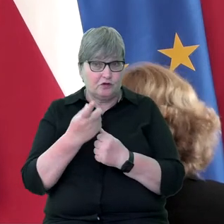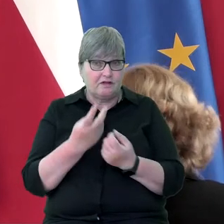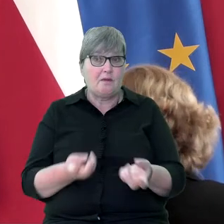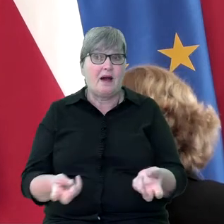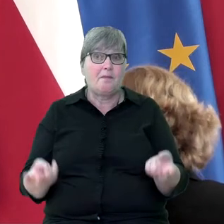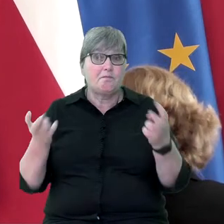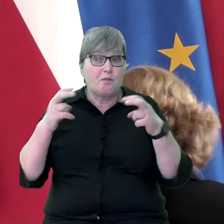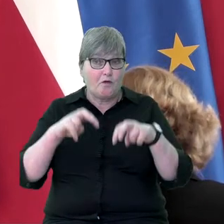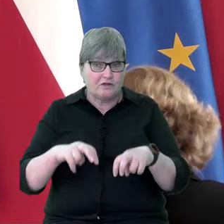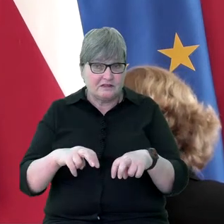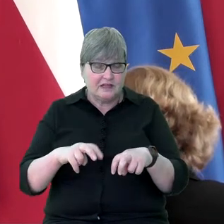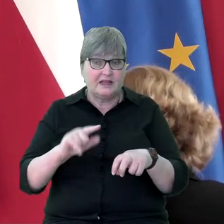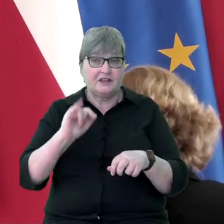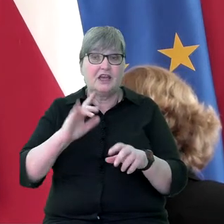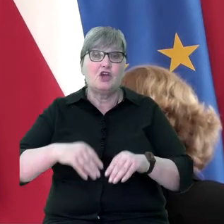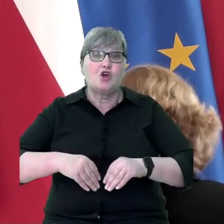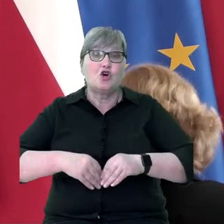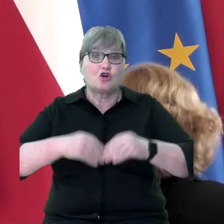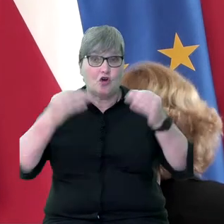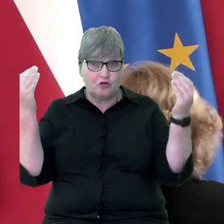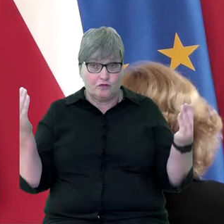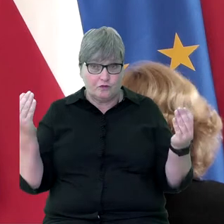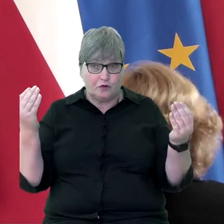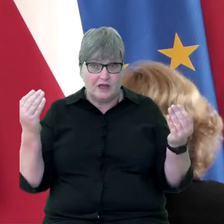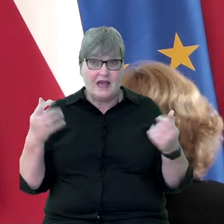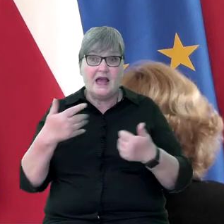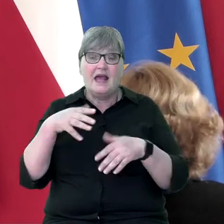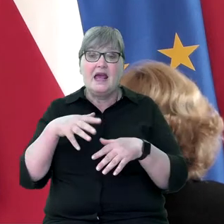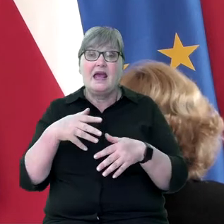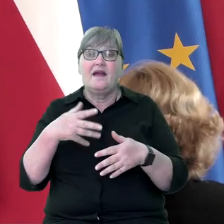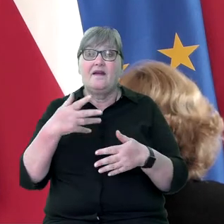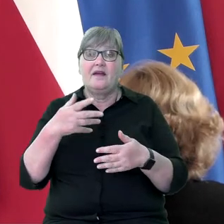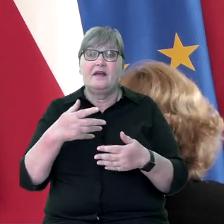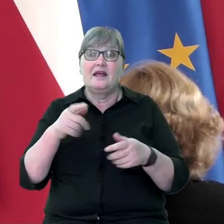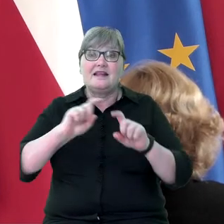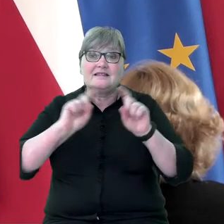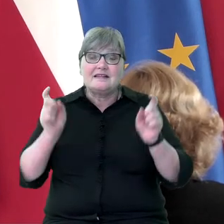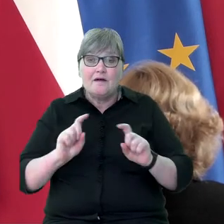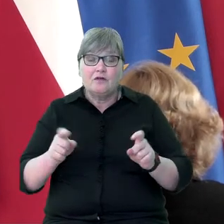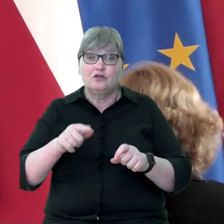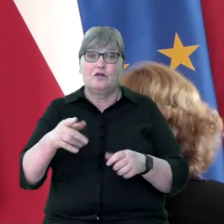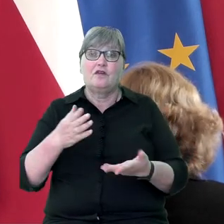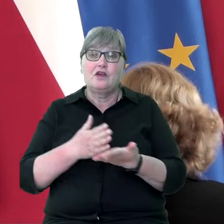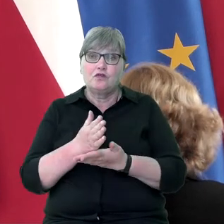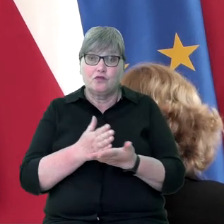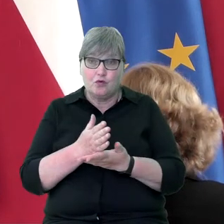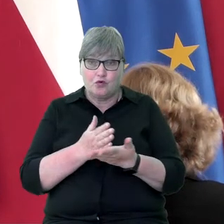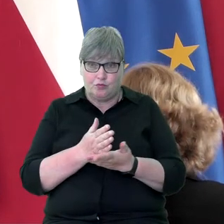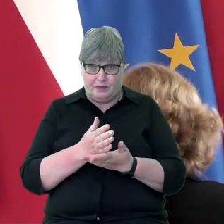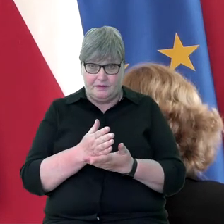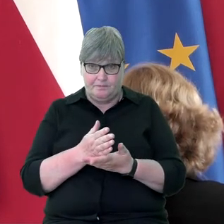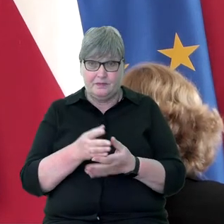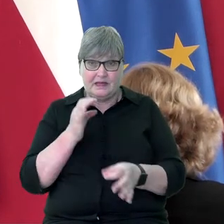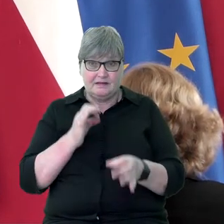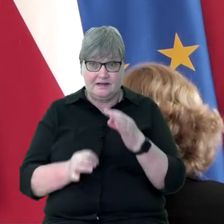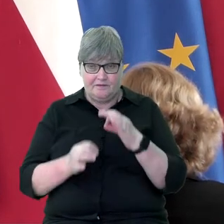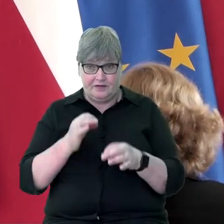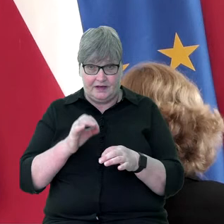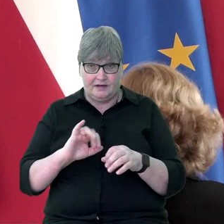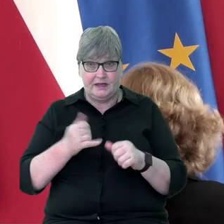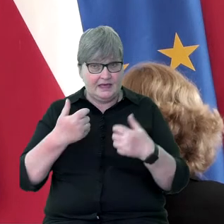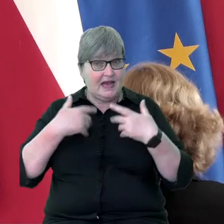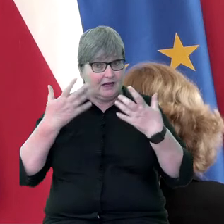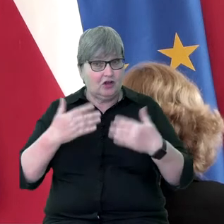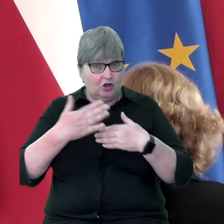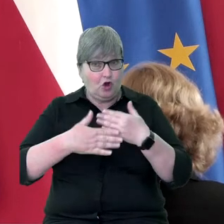do rozwoju profesjonalnej służby cywilnej w odrodzonej Rzeczypospolitej. I kończąc już, chciałbym jeszcze